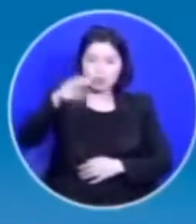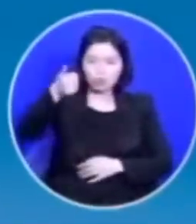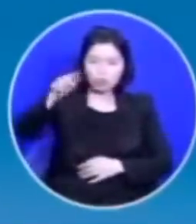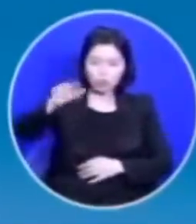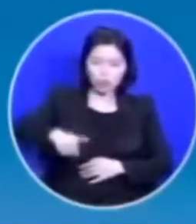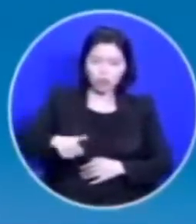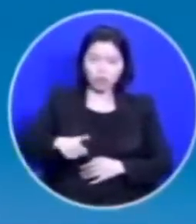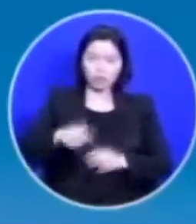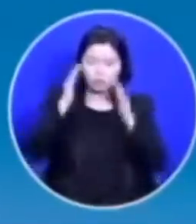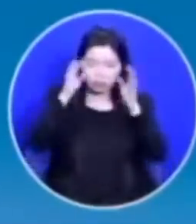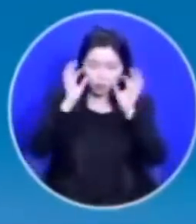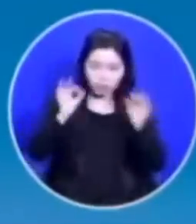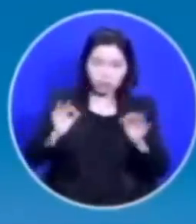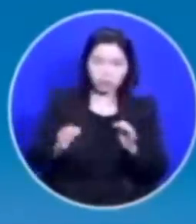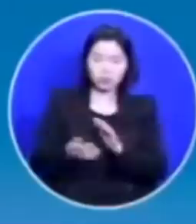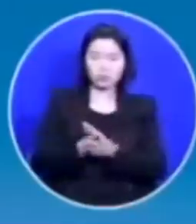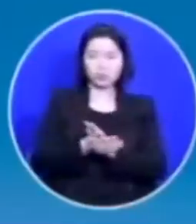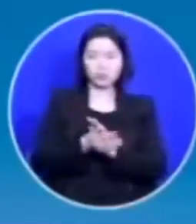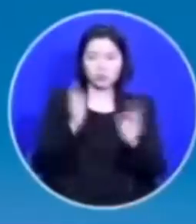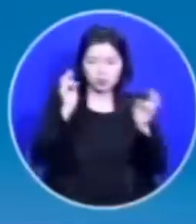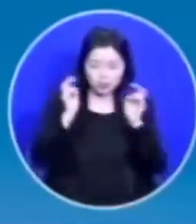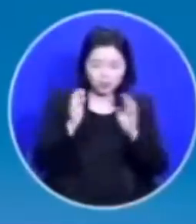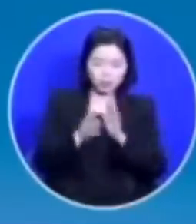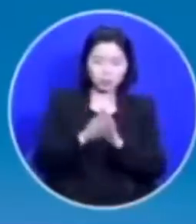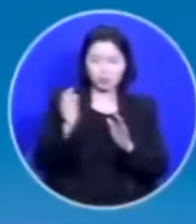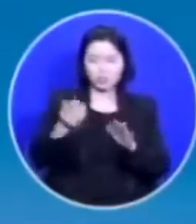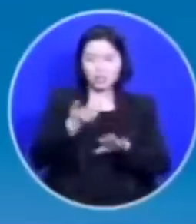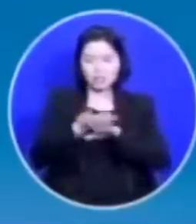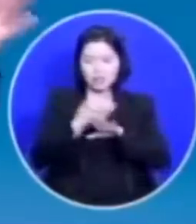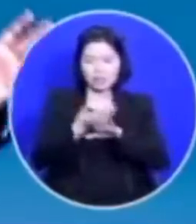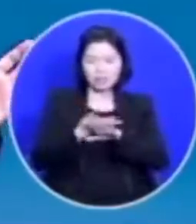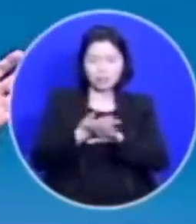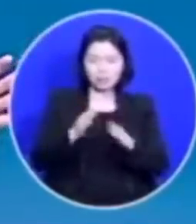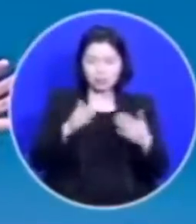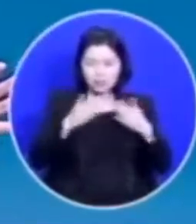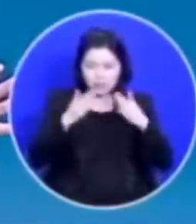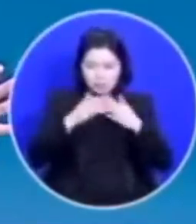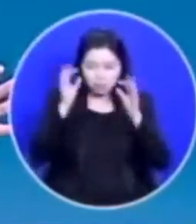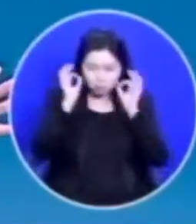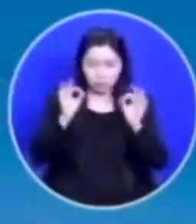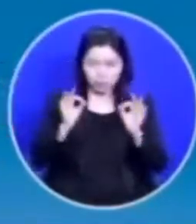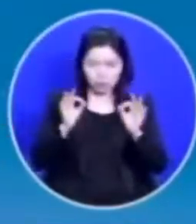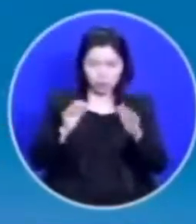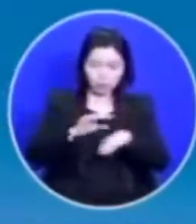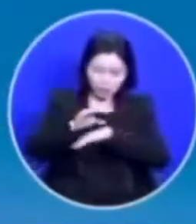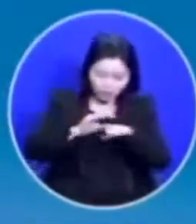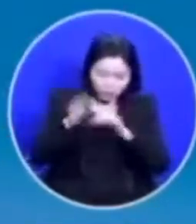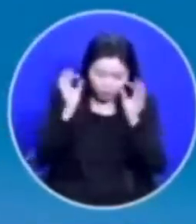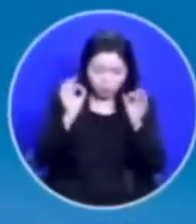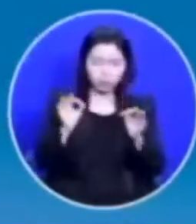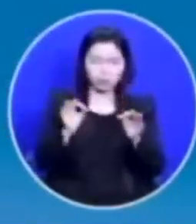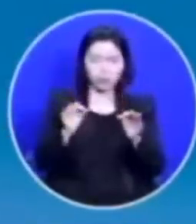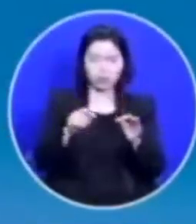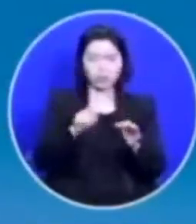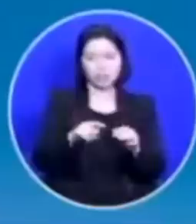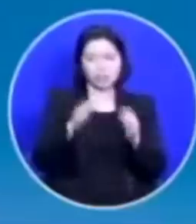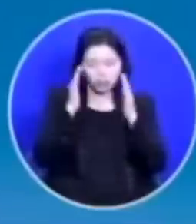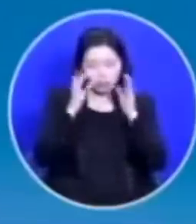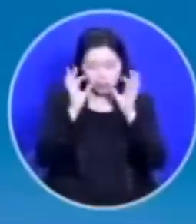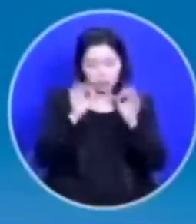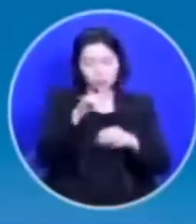보고 자동차 보고 사업보고 그래 예수님은 없어요 그 사람이 관 인자 중에 예수님을